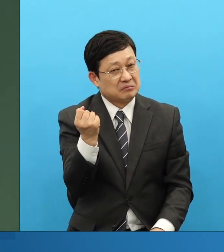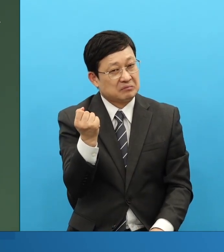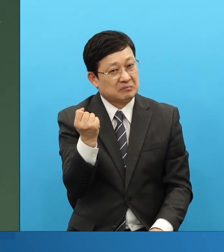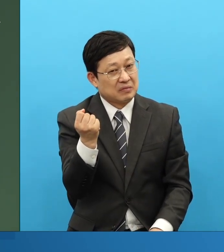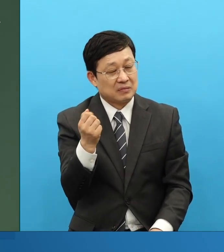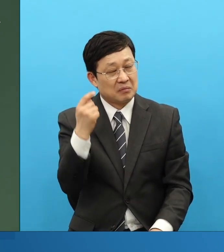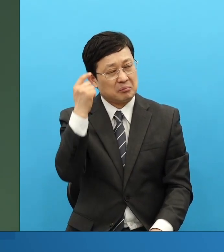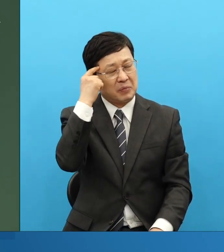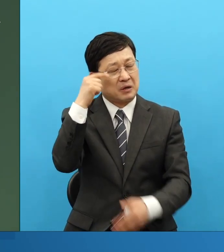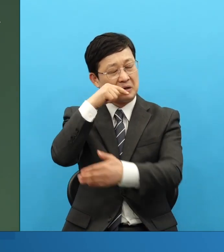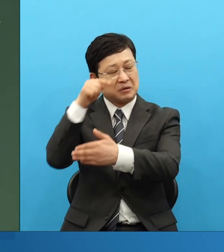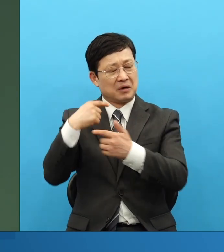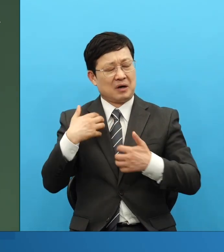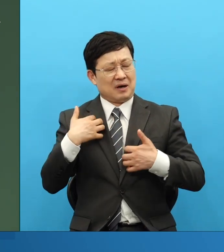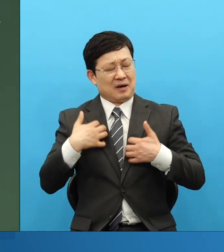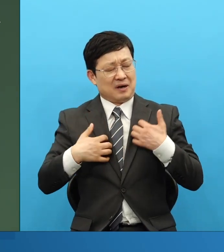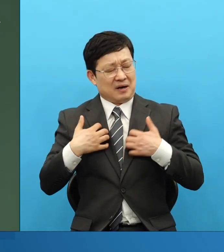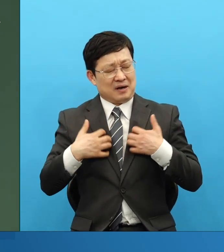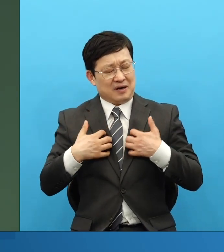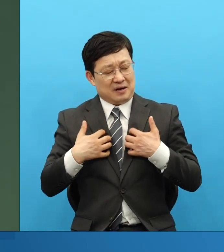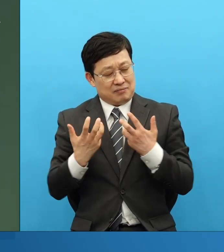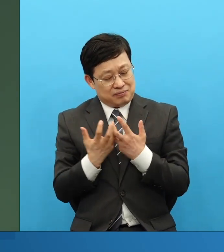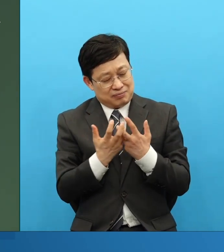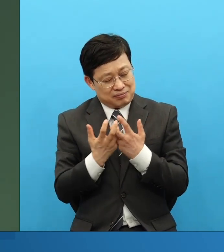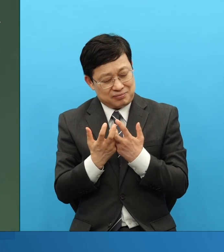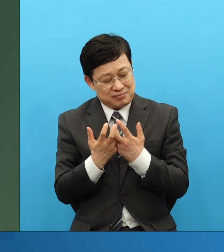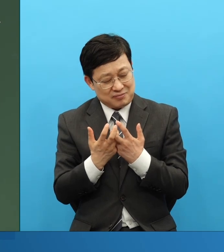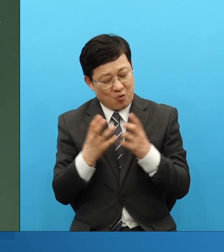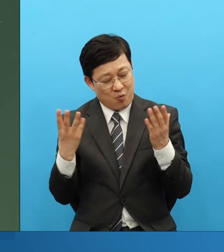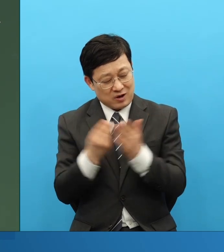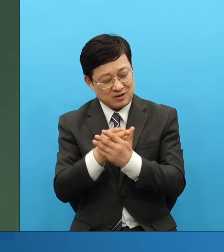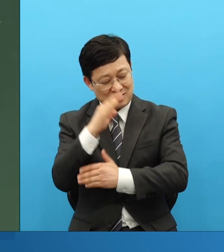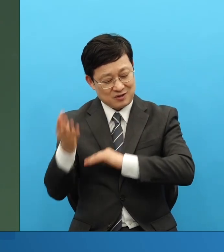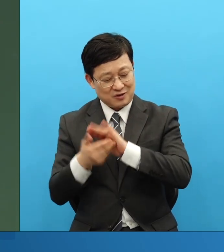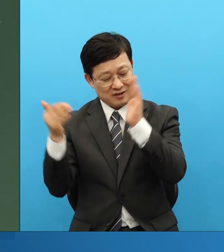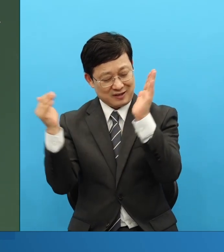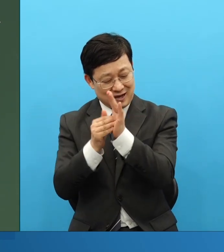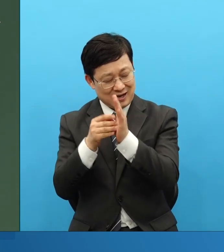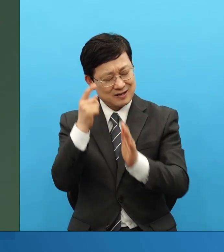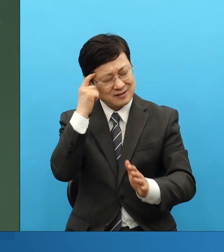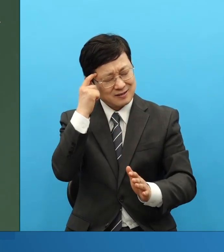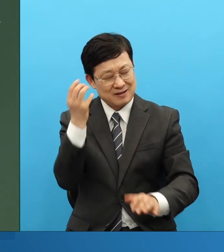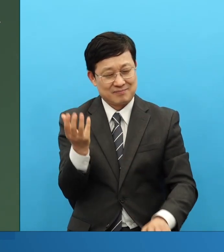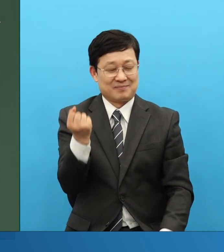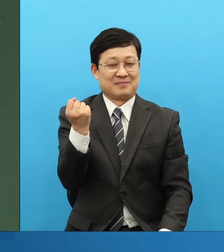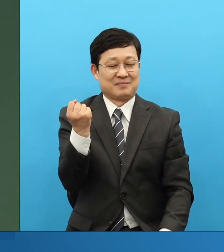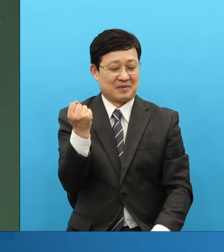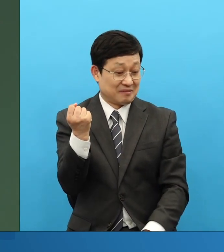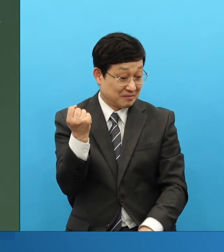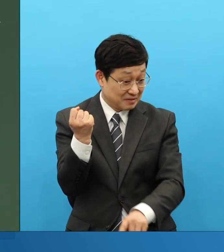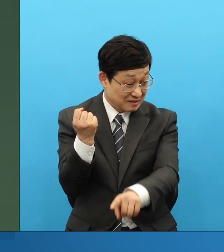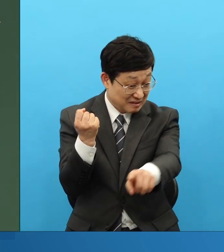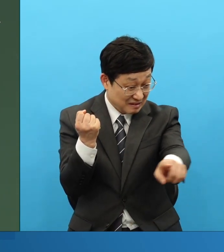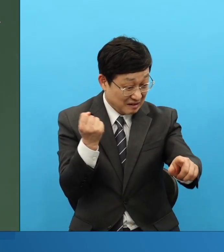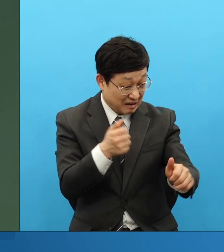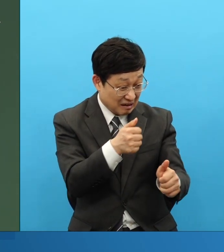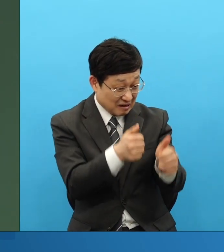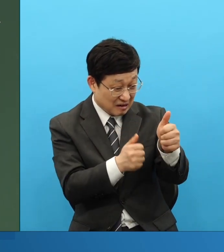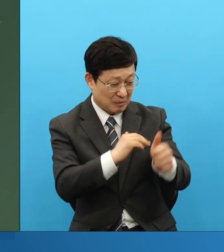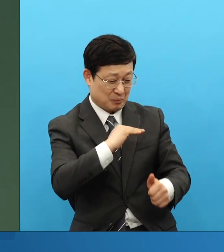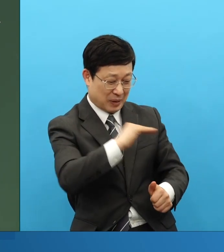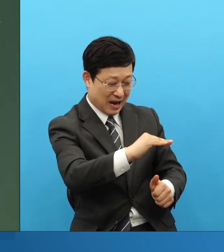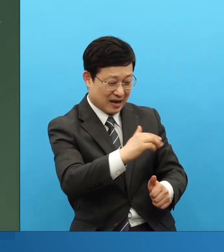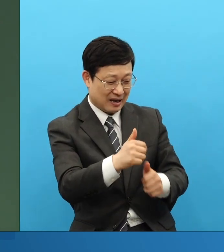있고 완성 성취가 된 겁니다. That in our heads, we're already enjoying that. It's come to completion. It is 그 fulfilled. 경쟁할 이유가 없죠. And there's no reason